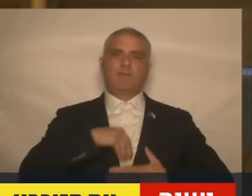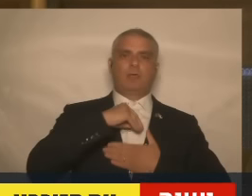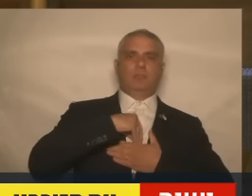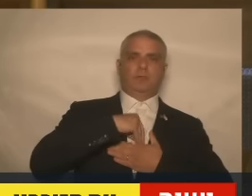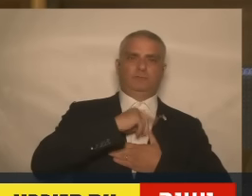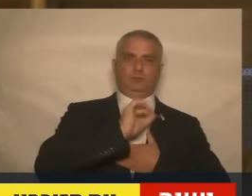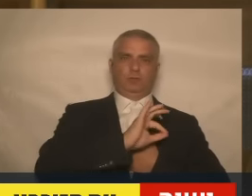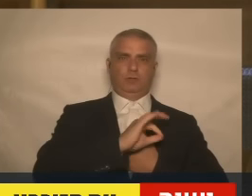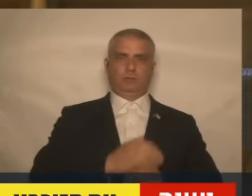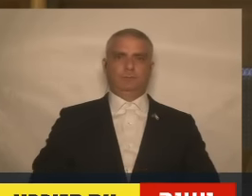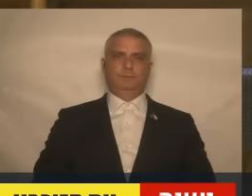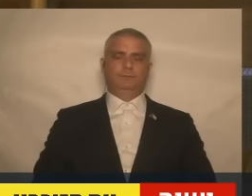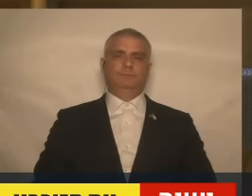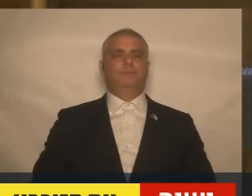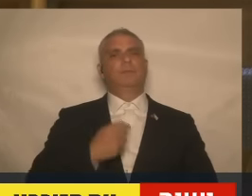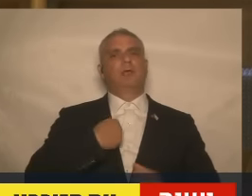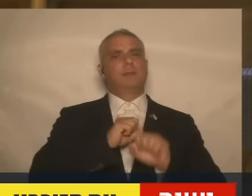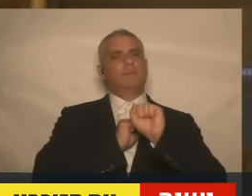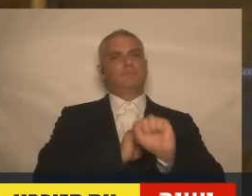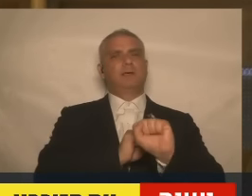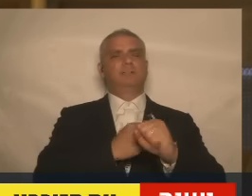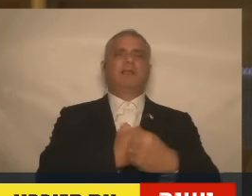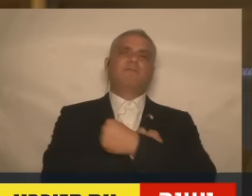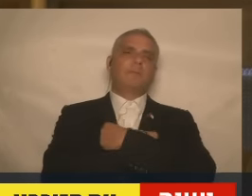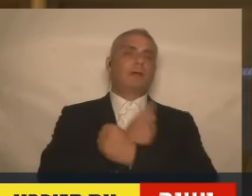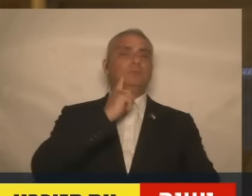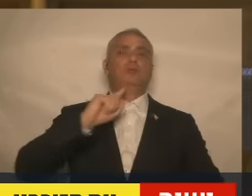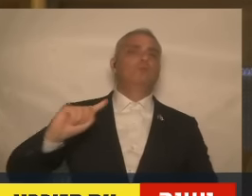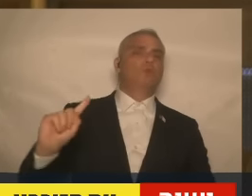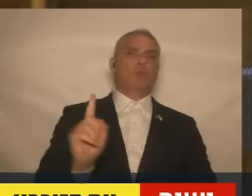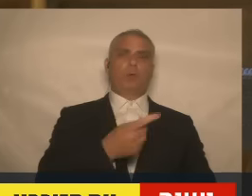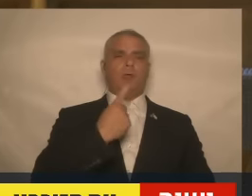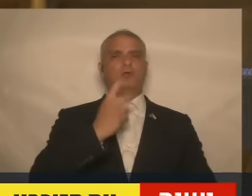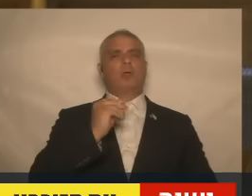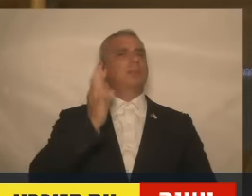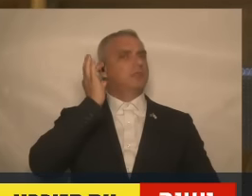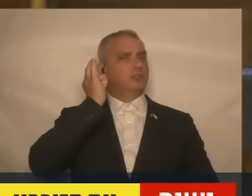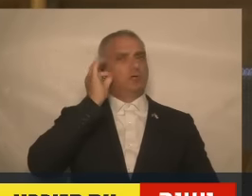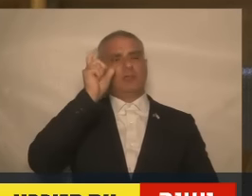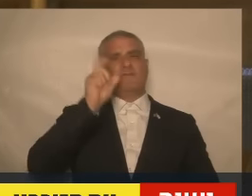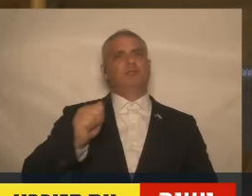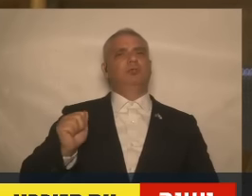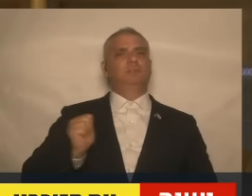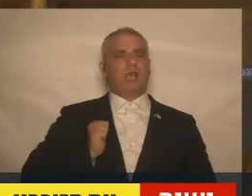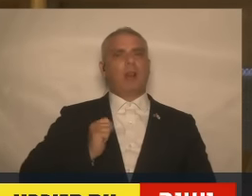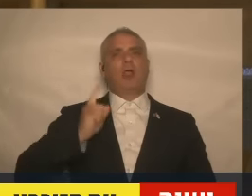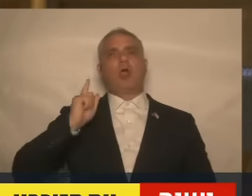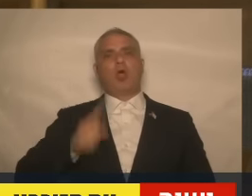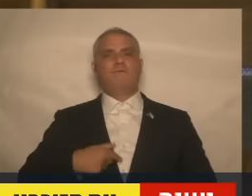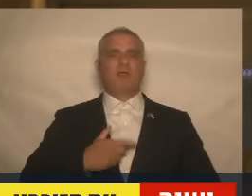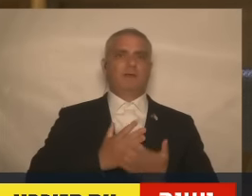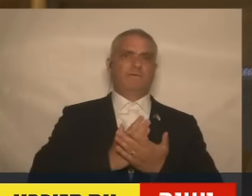והנפשיות. אני מחזק ומחבק בשם כולנו את נשות ואנשי צה"ל בחובה